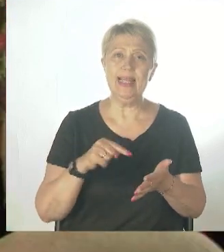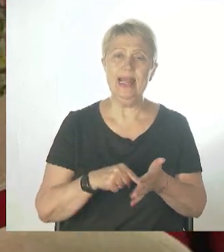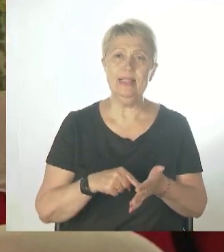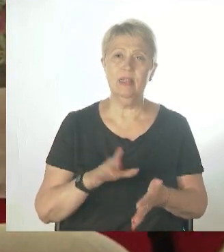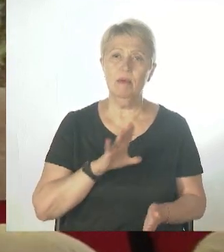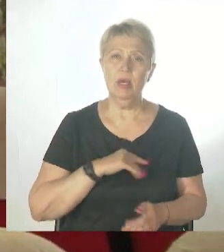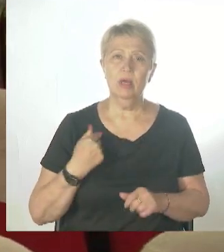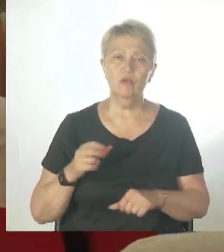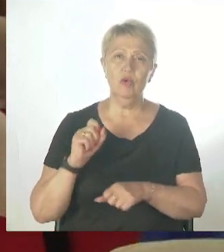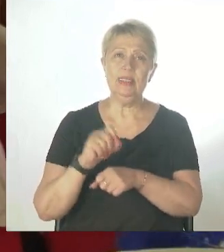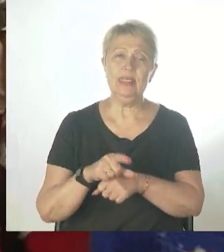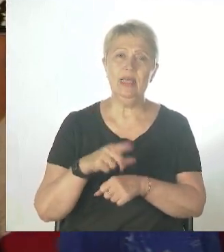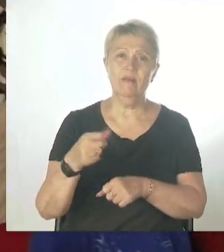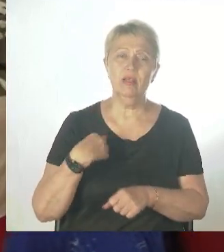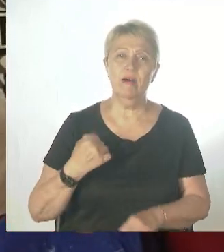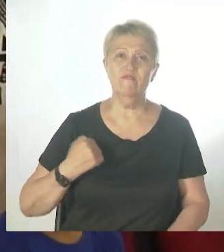часть.